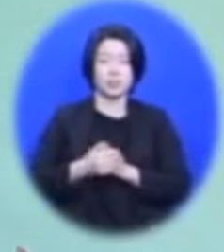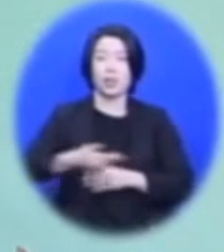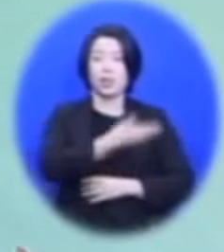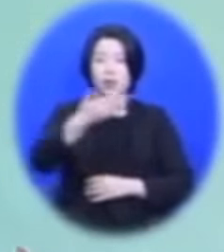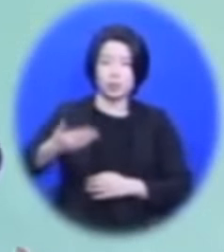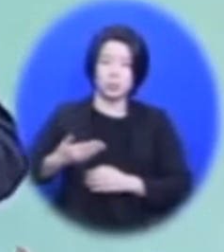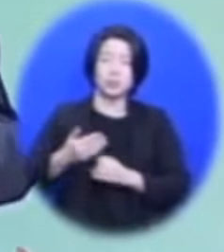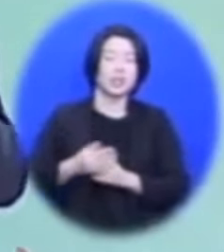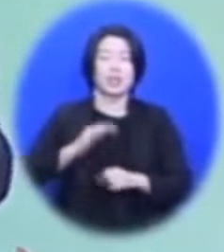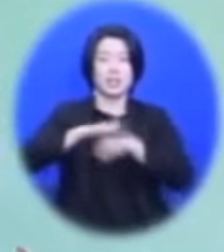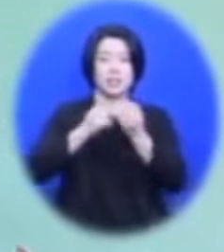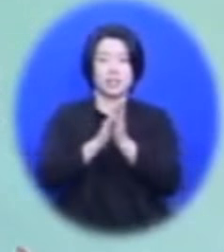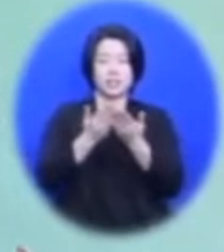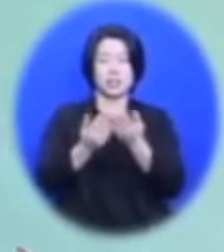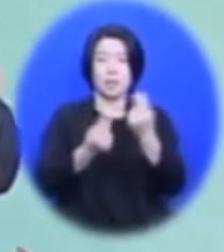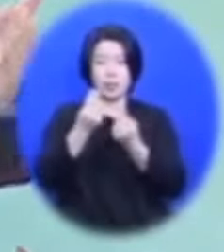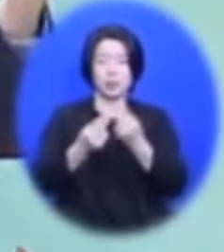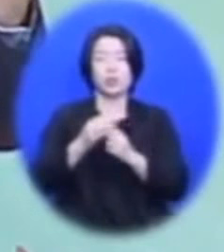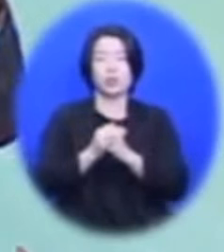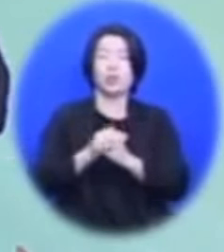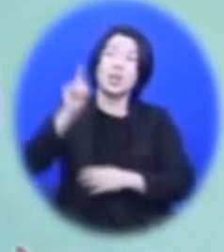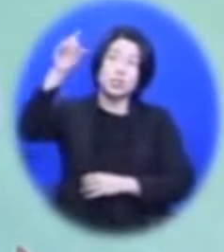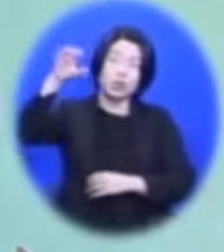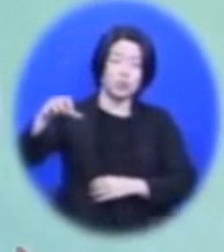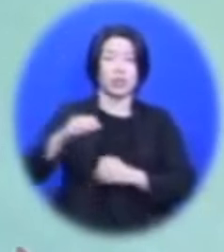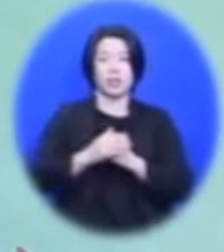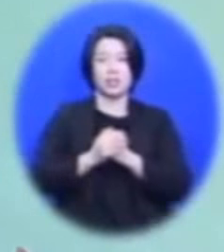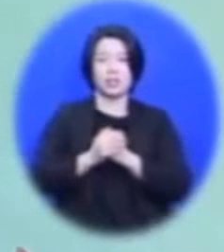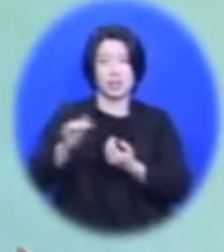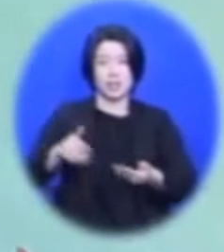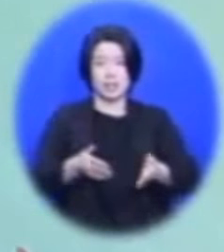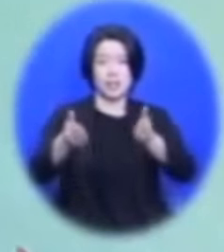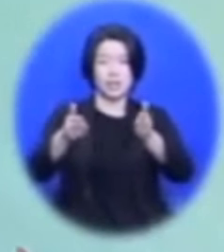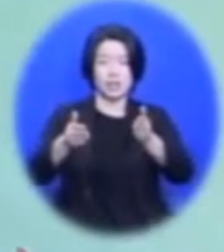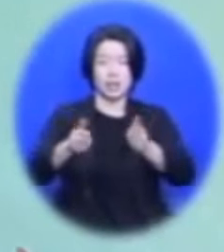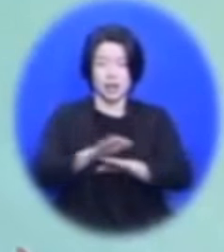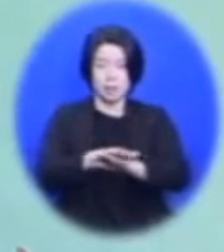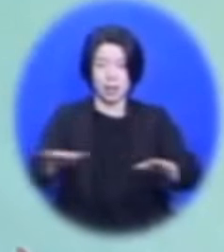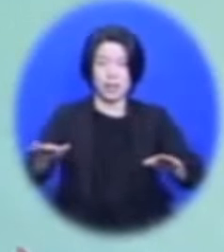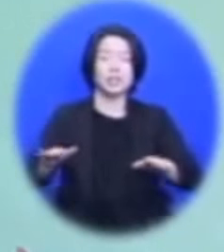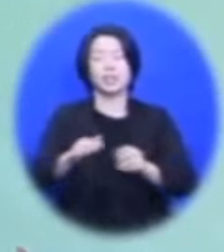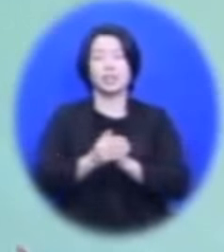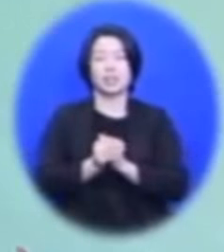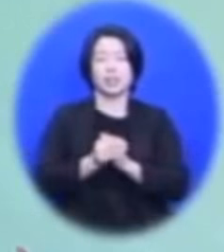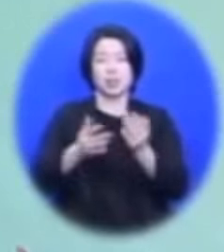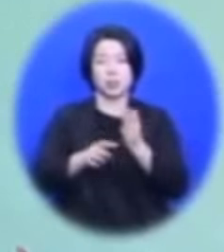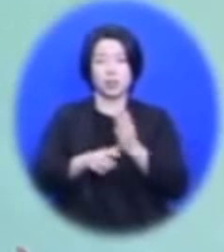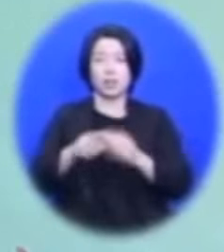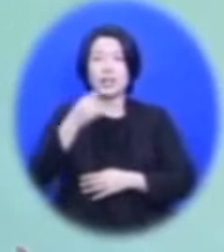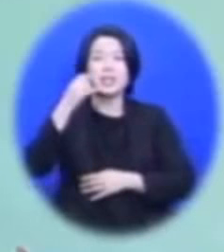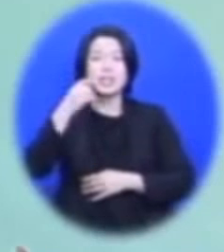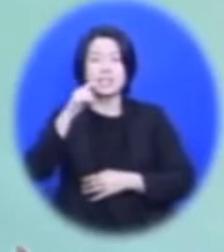여러분, 성경의 비유로 천국에는 길, 바닥재가 황금이라고